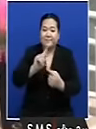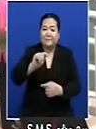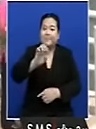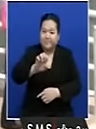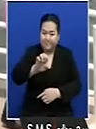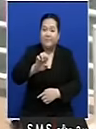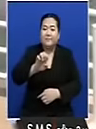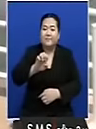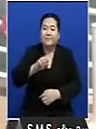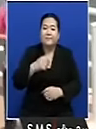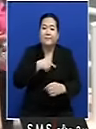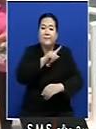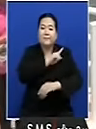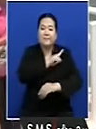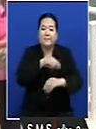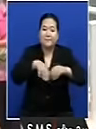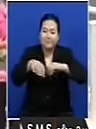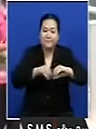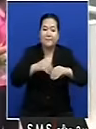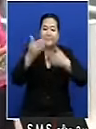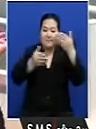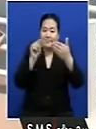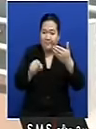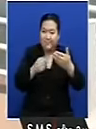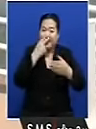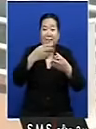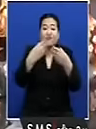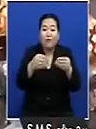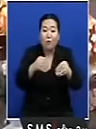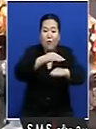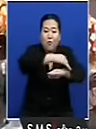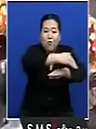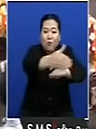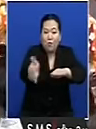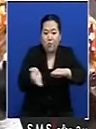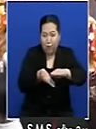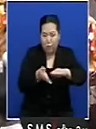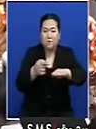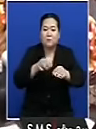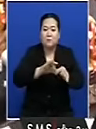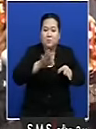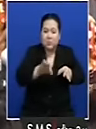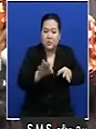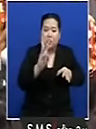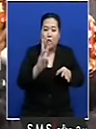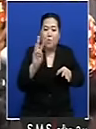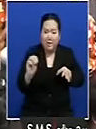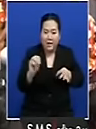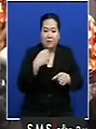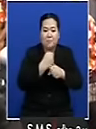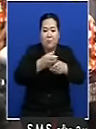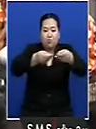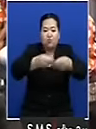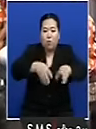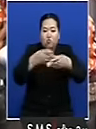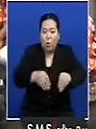นอยู่นี้นะคะอยู่ตรงหน้าผาเป็นทางเดินกระจกยื่นออกจากหน้าผาไปประมาณ6เมตรด้วยกันวัสดุเป็นกระจกเทมเป